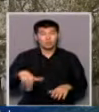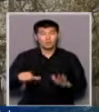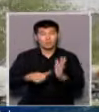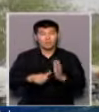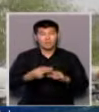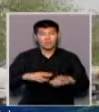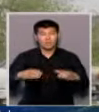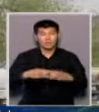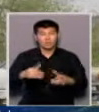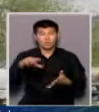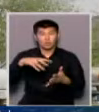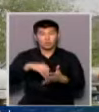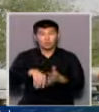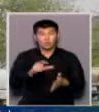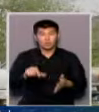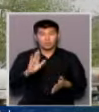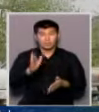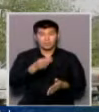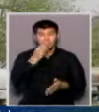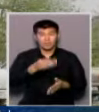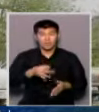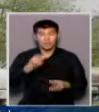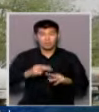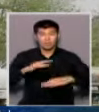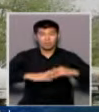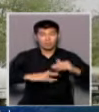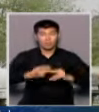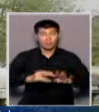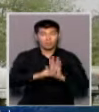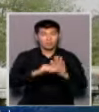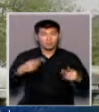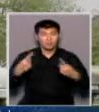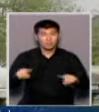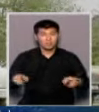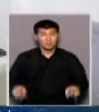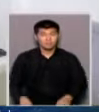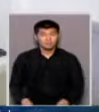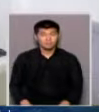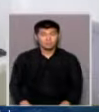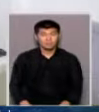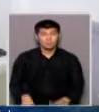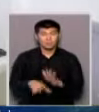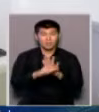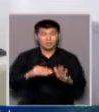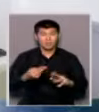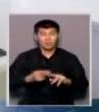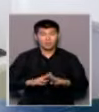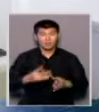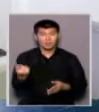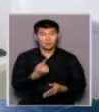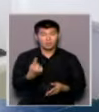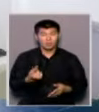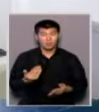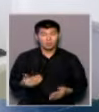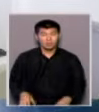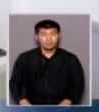сайлау комиссиясының мүшелері қатысады. Жауапты мамандардың айтуынша, бұл сайлау өзге сайлаудан өзгерек. Жалпы сайлаудың ерекшелігі, ең бірінші бұл